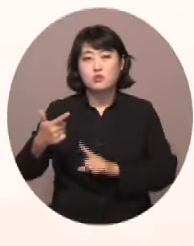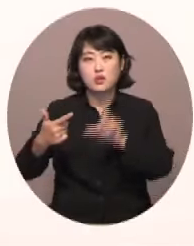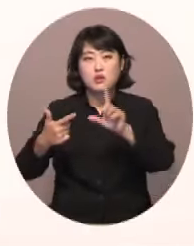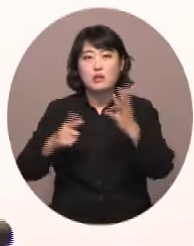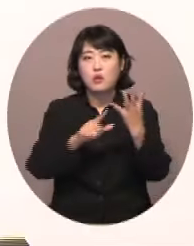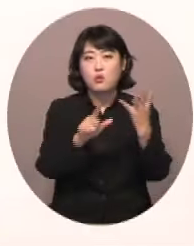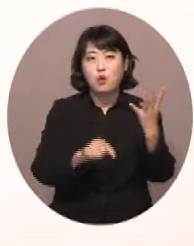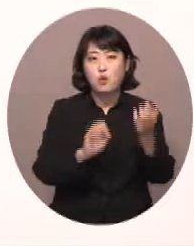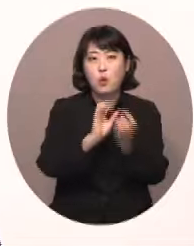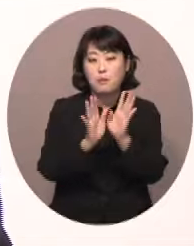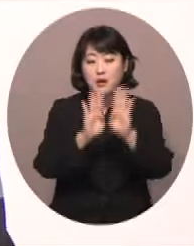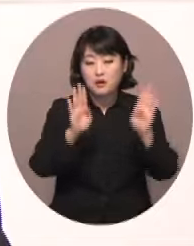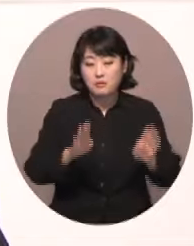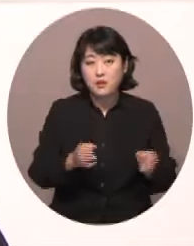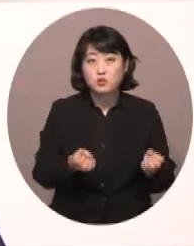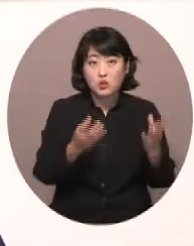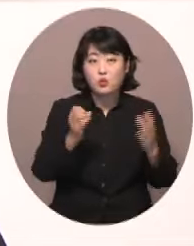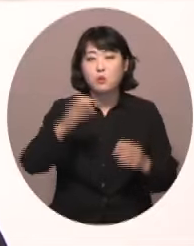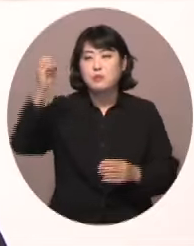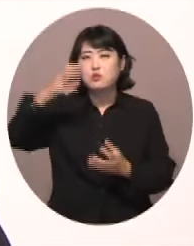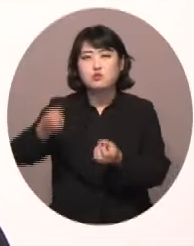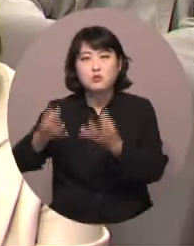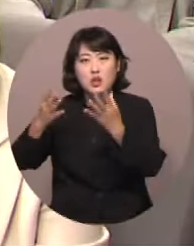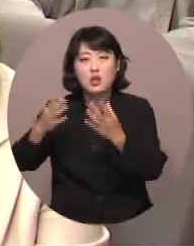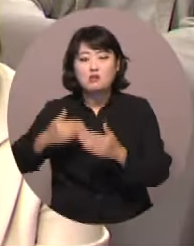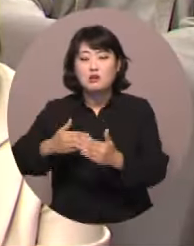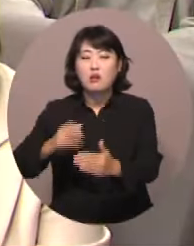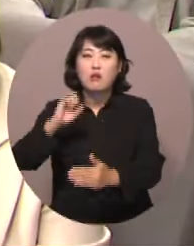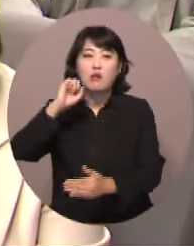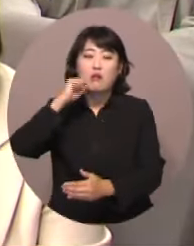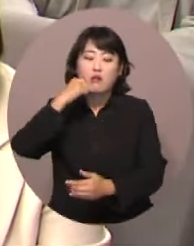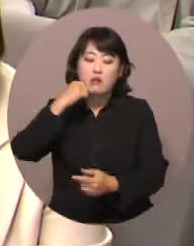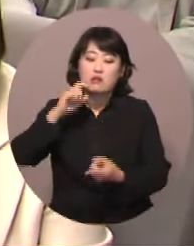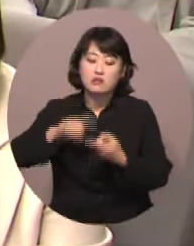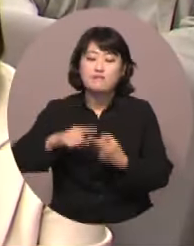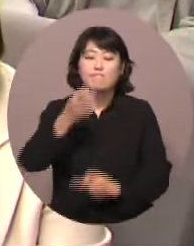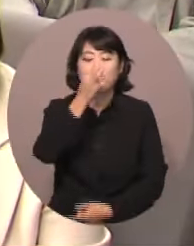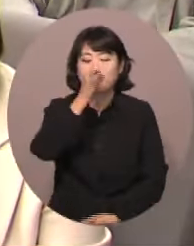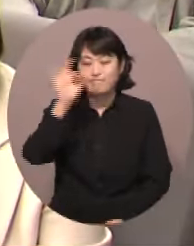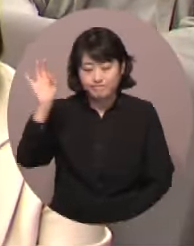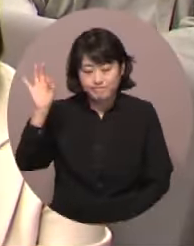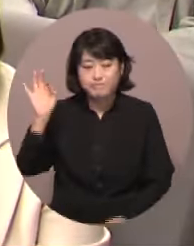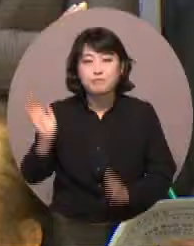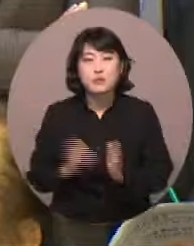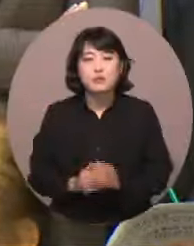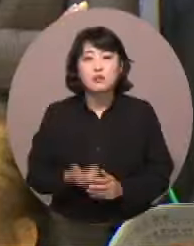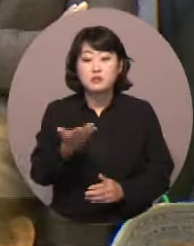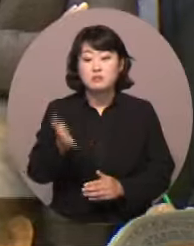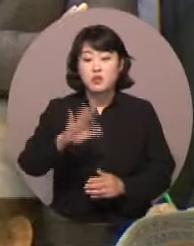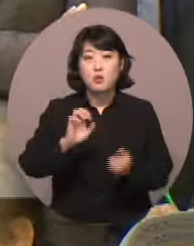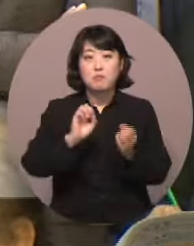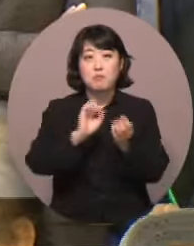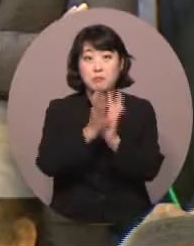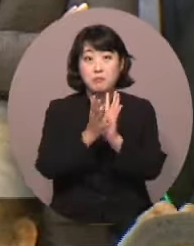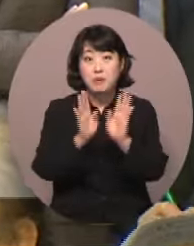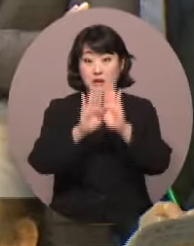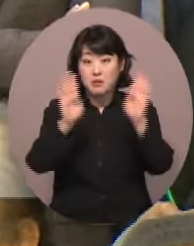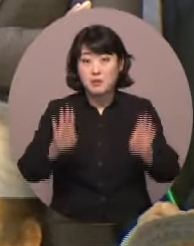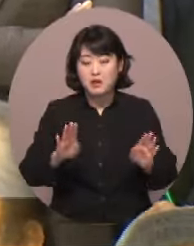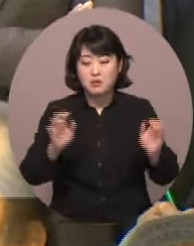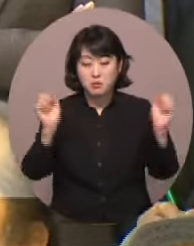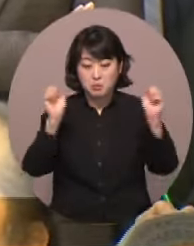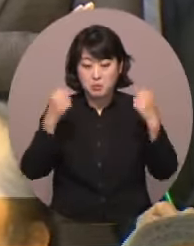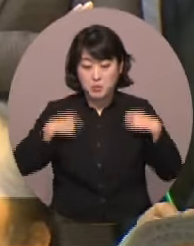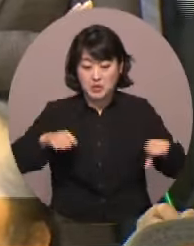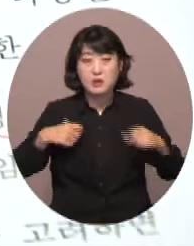박남 개최와 축제의 정상 추진이 어려워진 현실을 인정했습니다 그러나 남해를 포기하면 국제행사